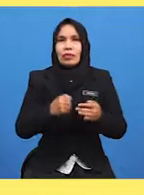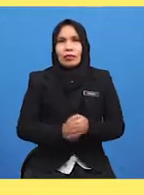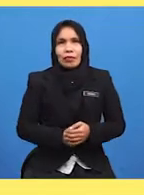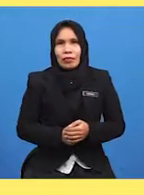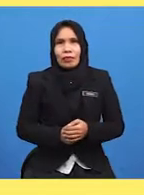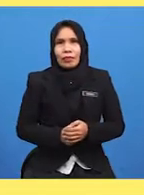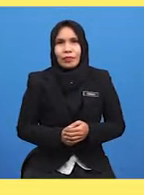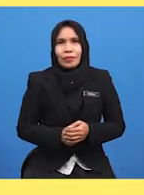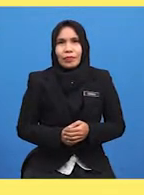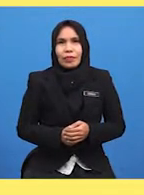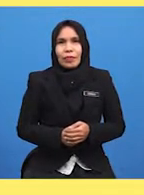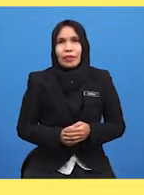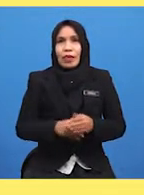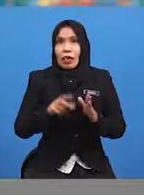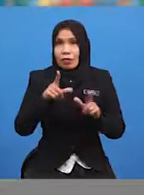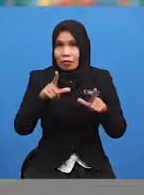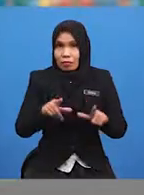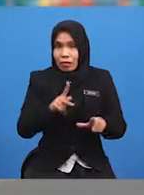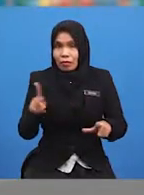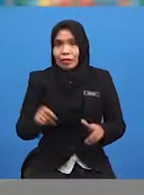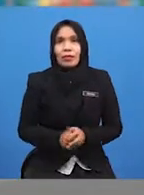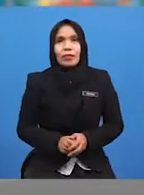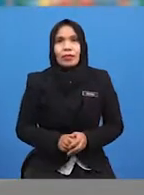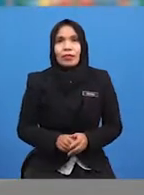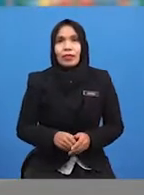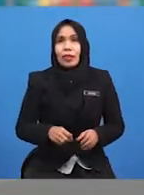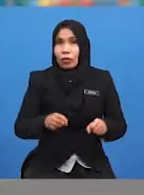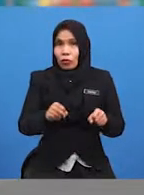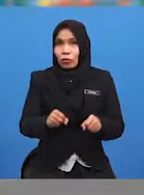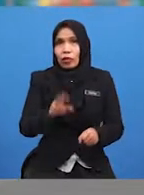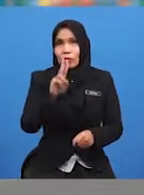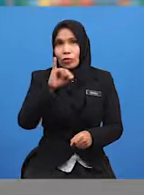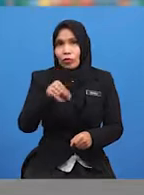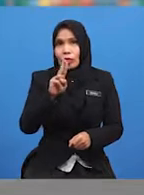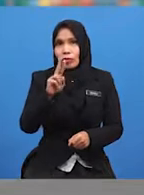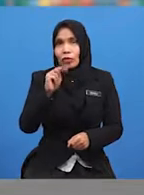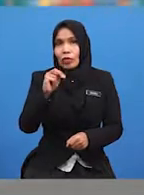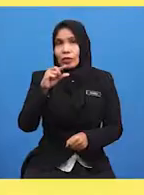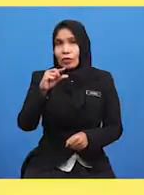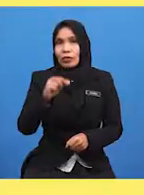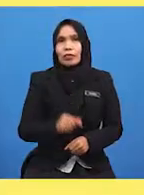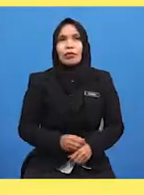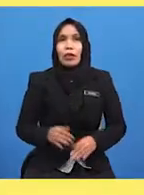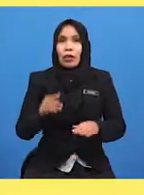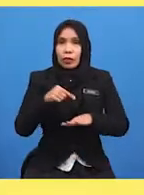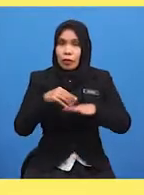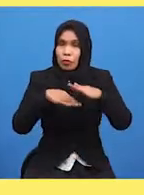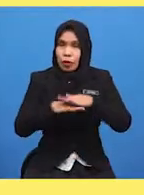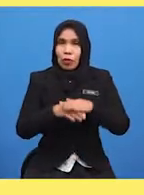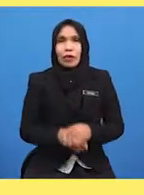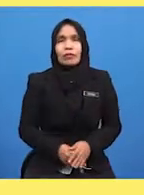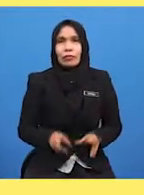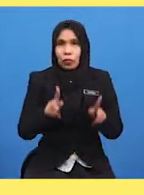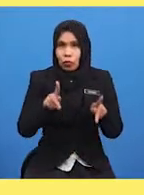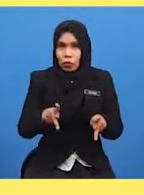dibawah kekuasaan British memang Khodijah British mengatur rezeki Michael licik